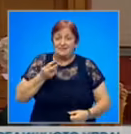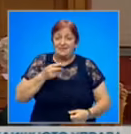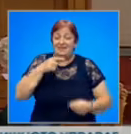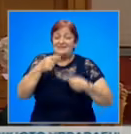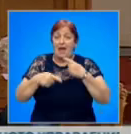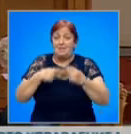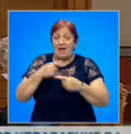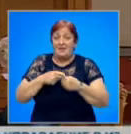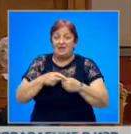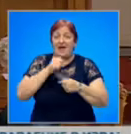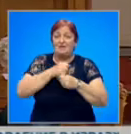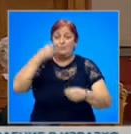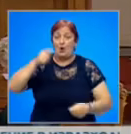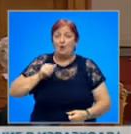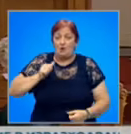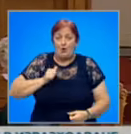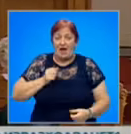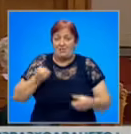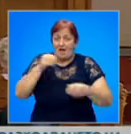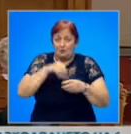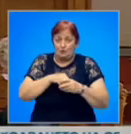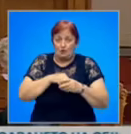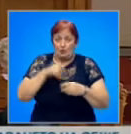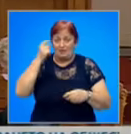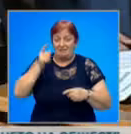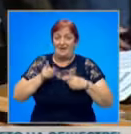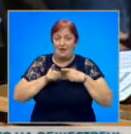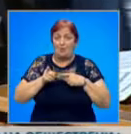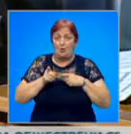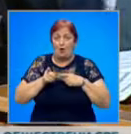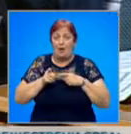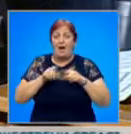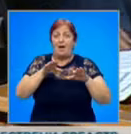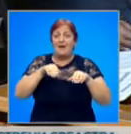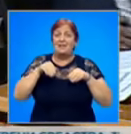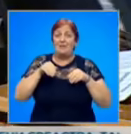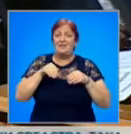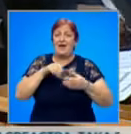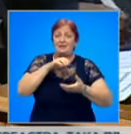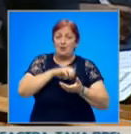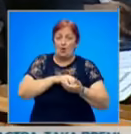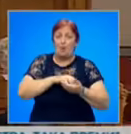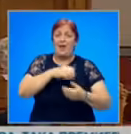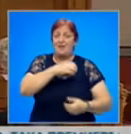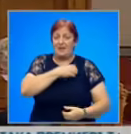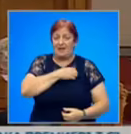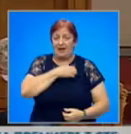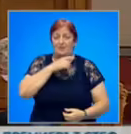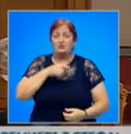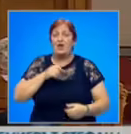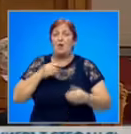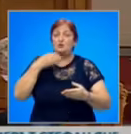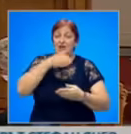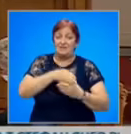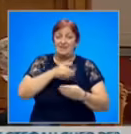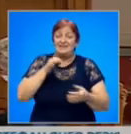се превърна в бюро за охрана, включително на главния прокурор. Парламентарната група на ГЕРБ сте участвали,